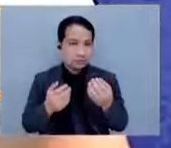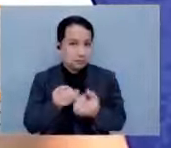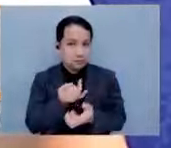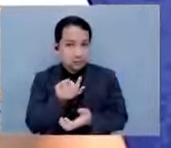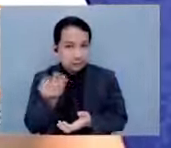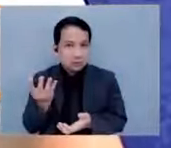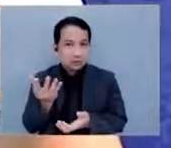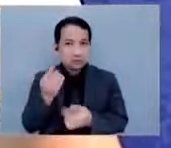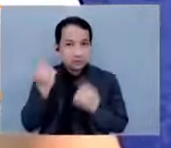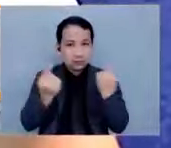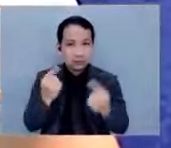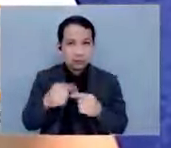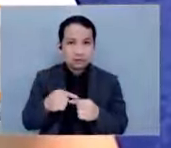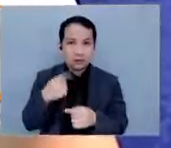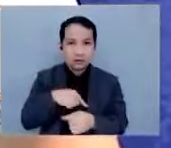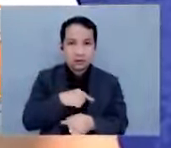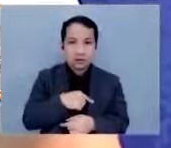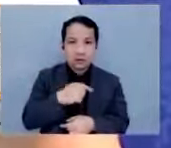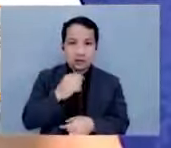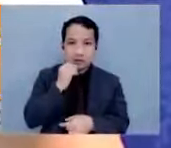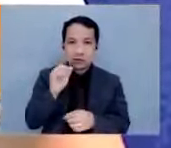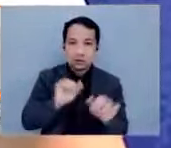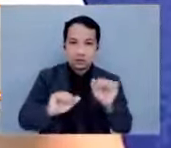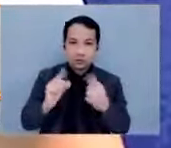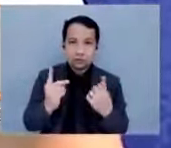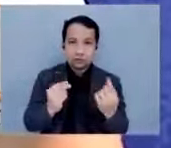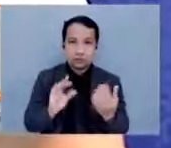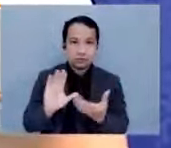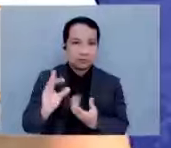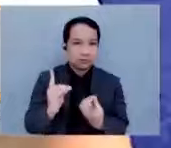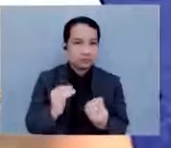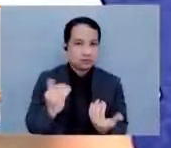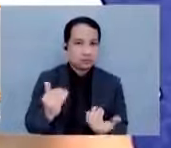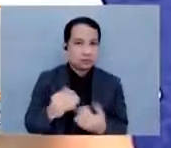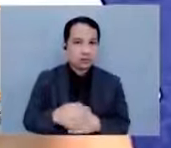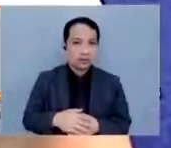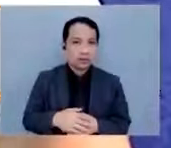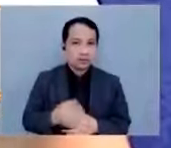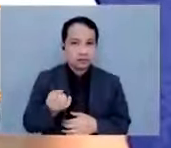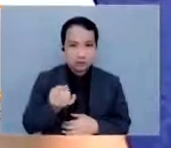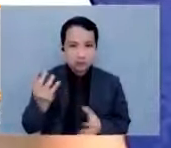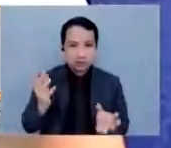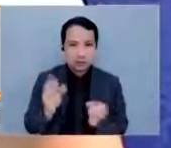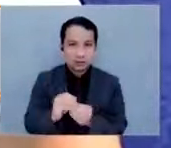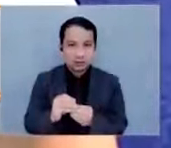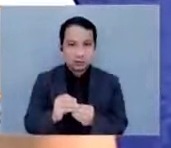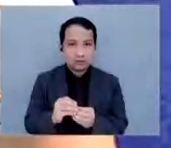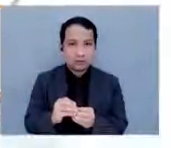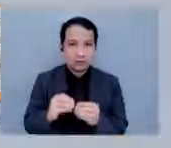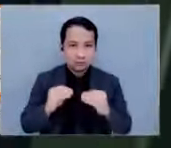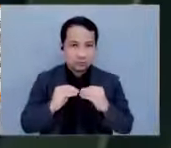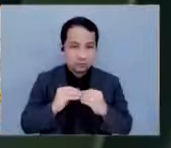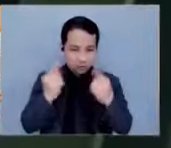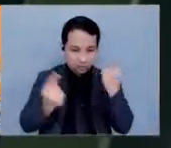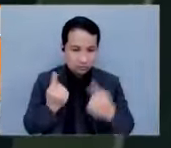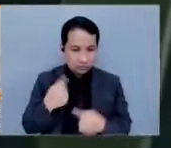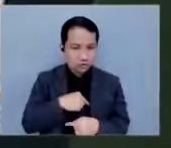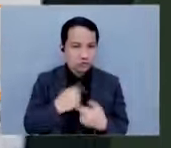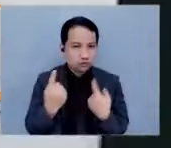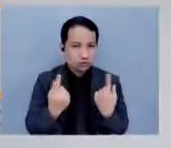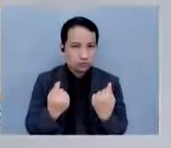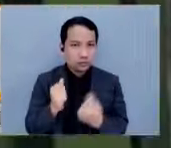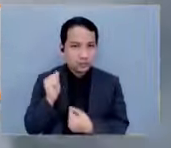we are concerned about are the actions conducted against us. Regardless of the numbers, the actions are more concerning to us. Dahil sa